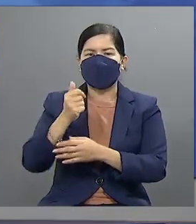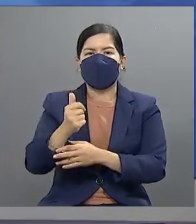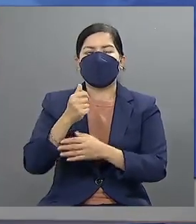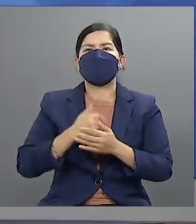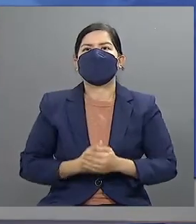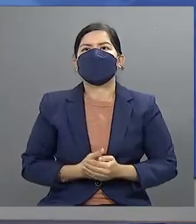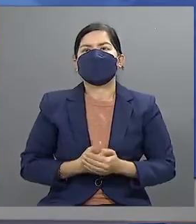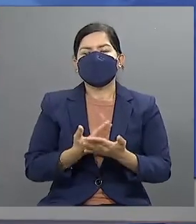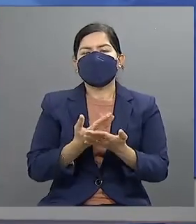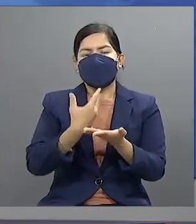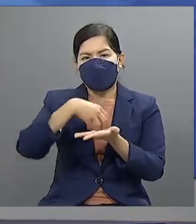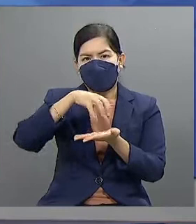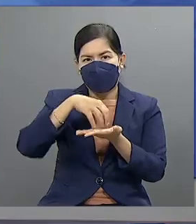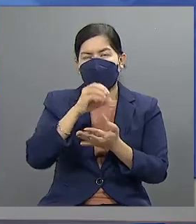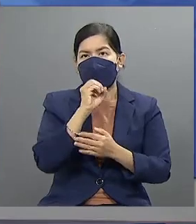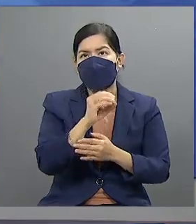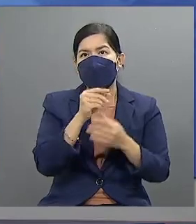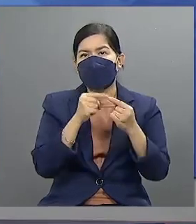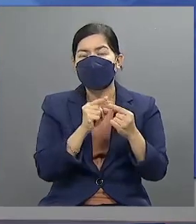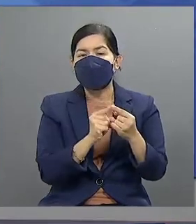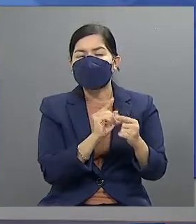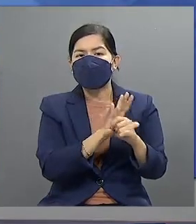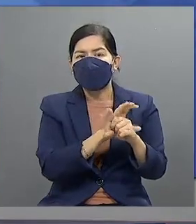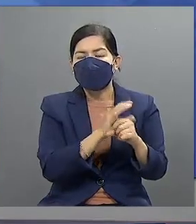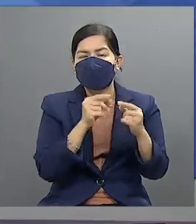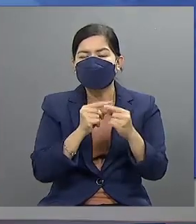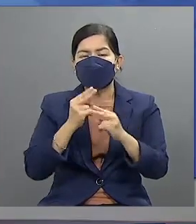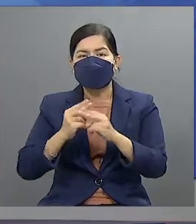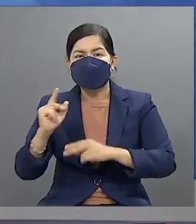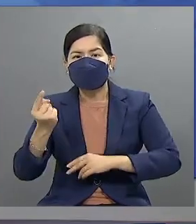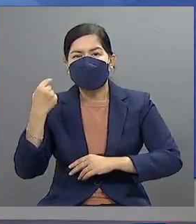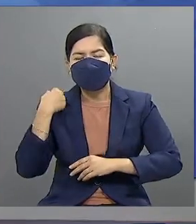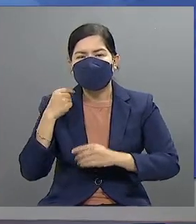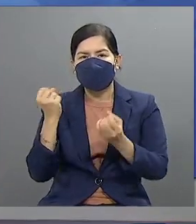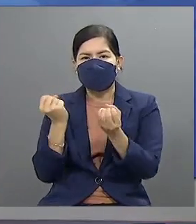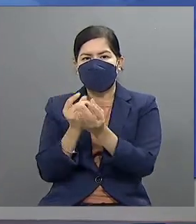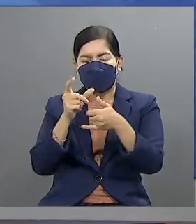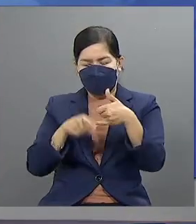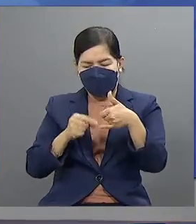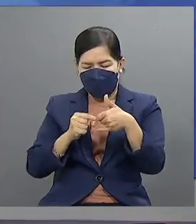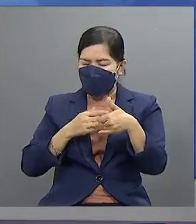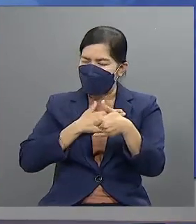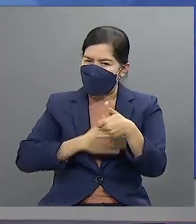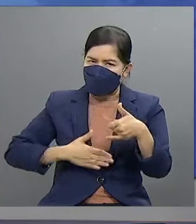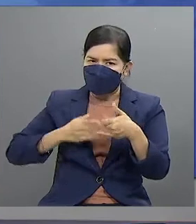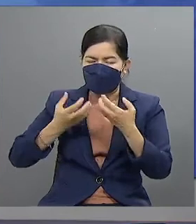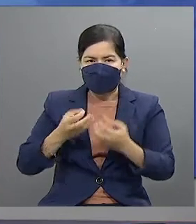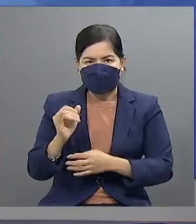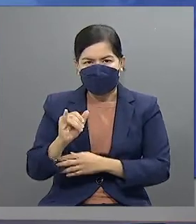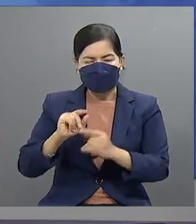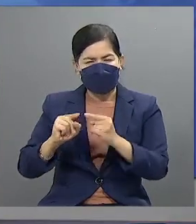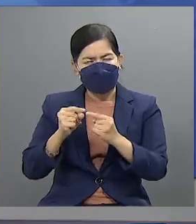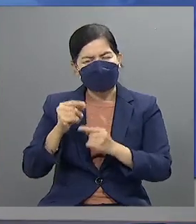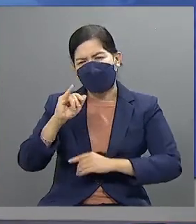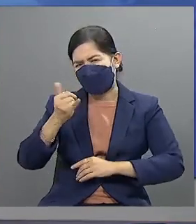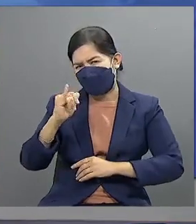ว่าโอมิครอนนะคะส่งผลกระทบต่อร่างกายของเราไม่ได้รุนแรงมากแต่ต้องบอกว่าความชัดเจนก็ยังไม่พอค่ะมันทำให้นักท่องเที่ยวต่างชาติอาจจะช